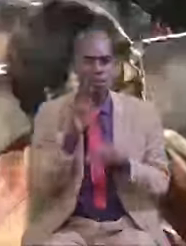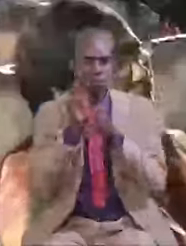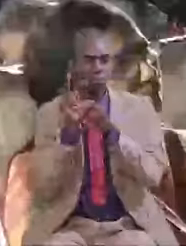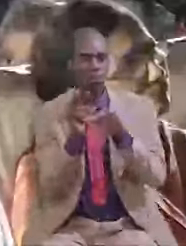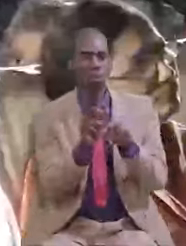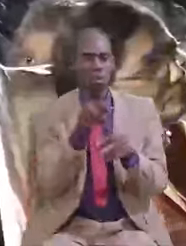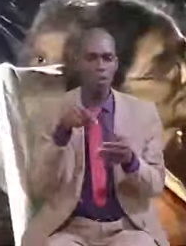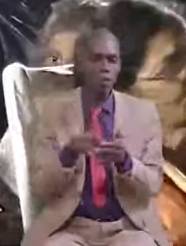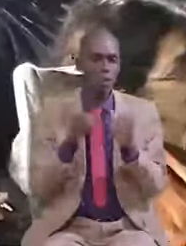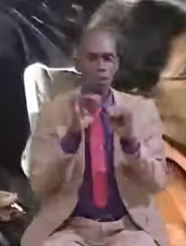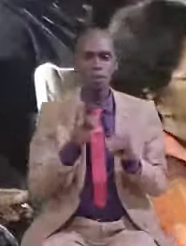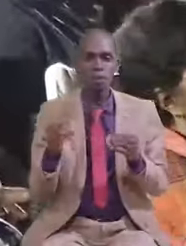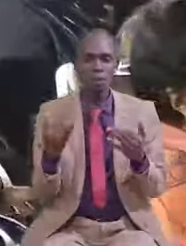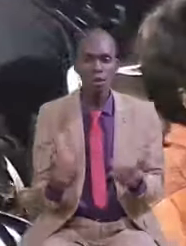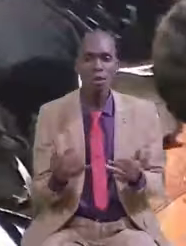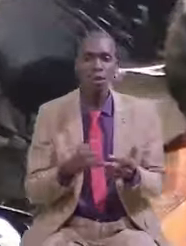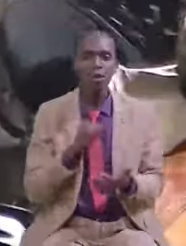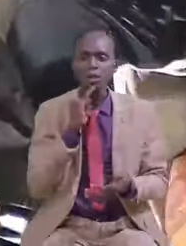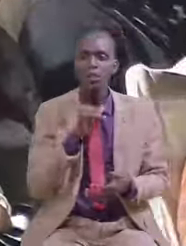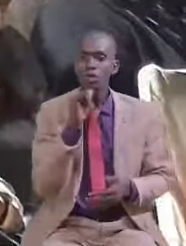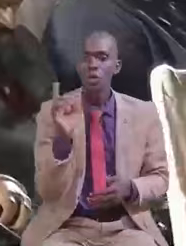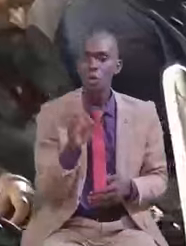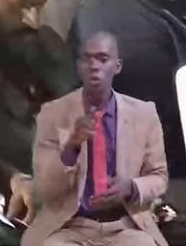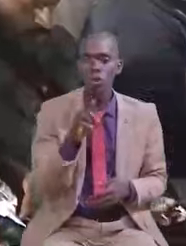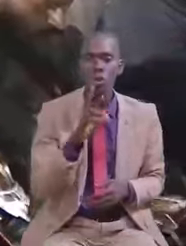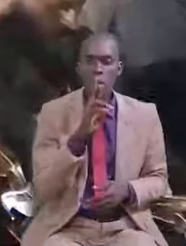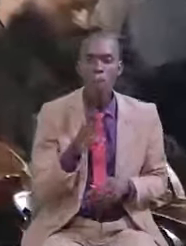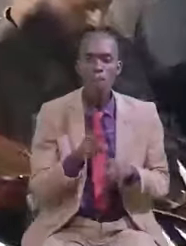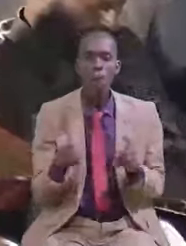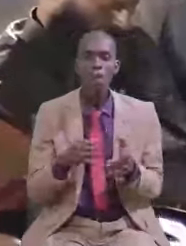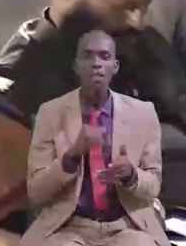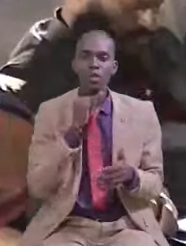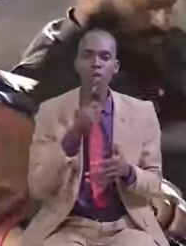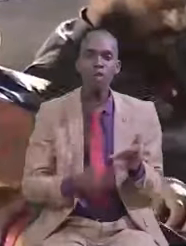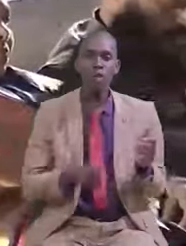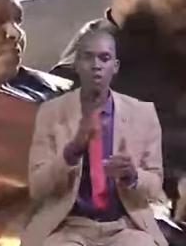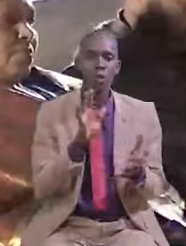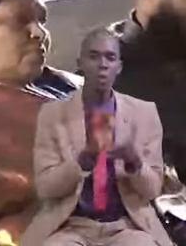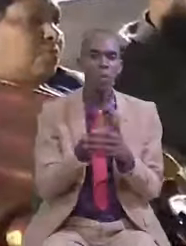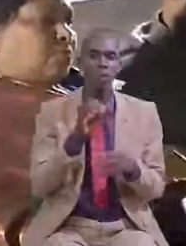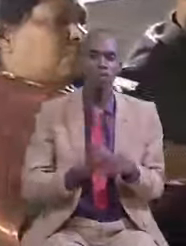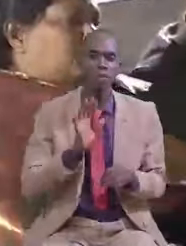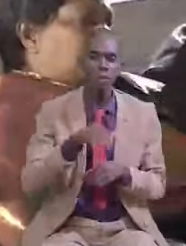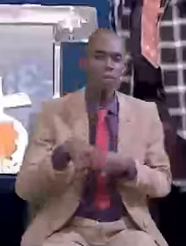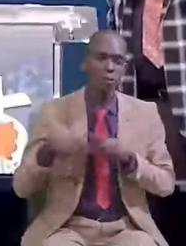ce n'est pas là où vous êtes. Mais c'est ce que vous croyez dans le cœur.